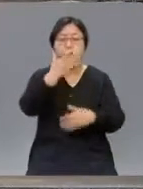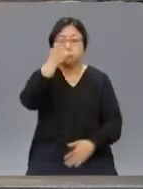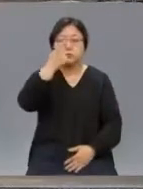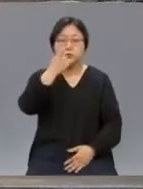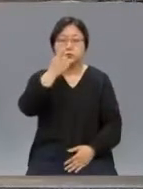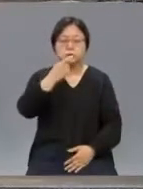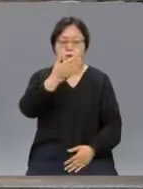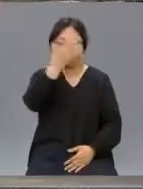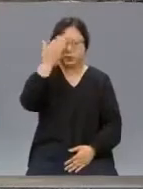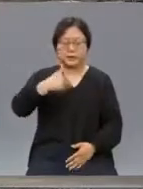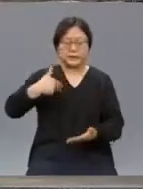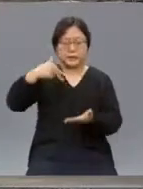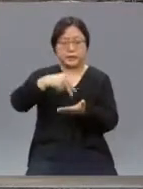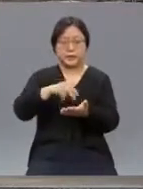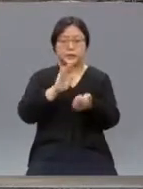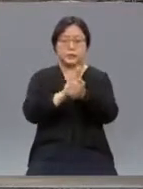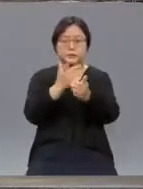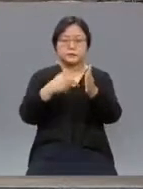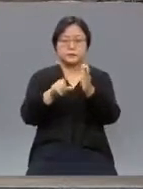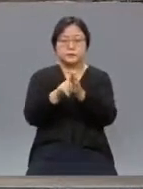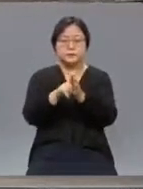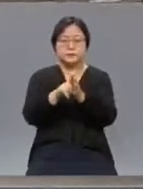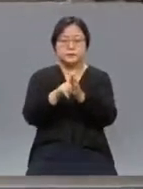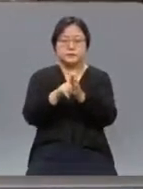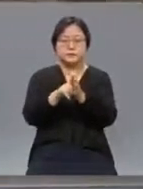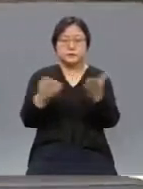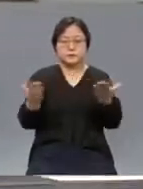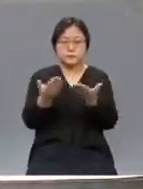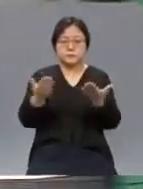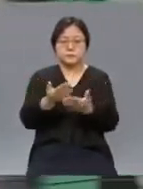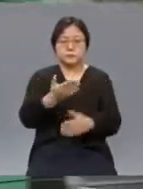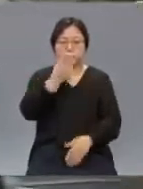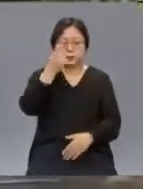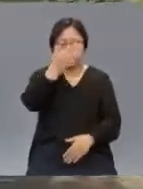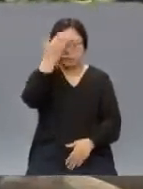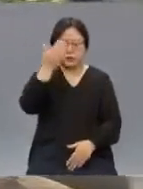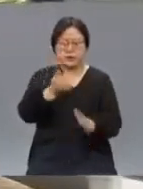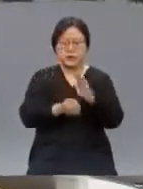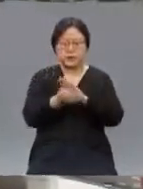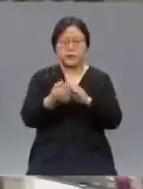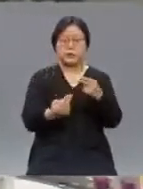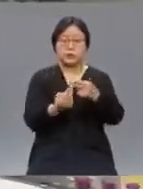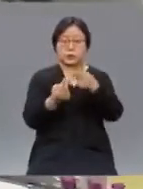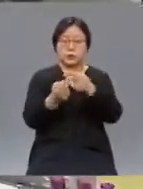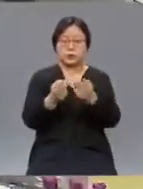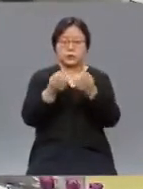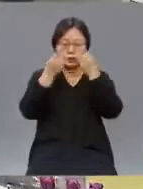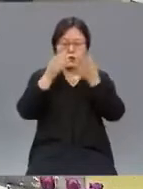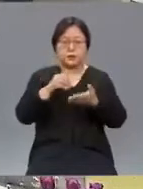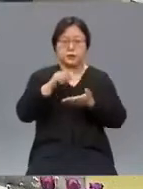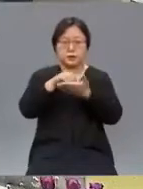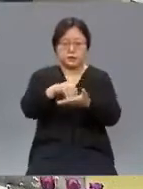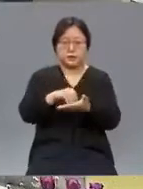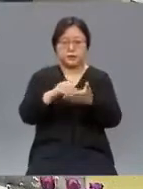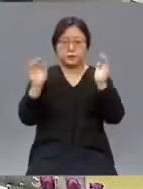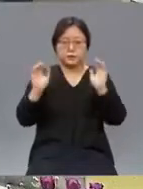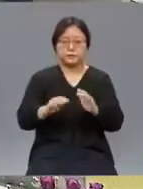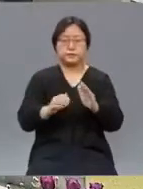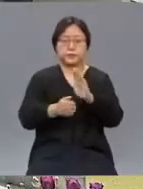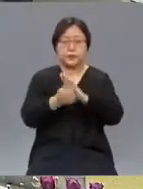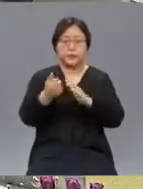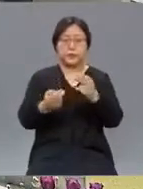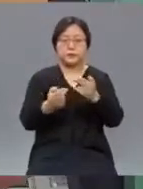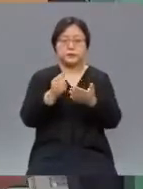순천시가 청년들의 자립을 지원하기 위해 일하는 순천 청년 희망통장 신규 가입자를 모집합니다.